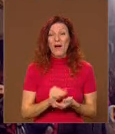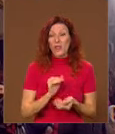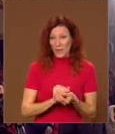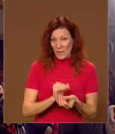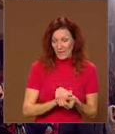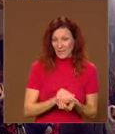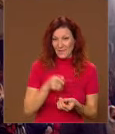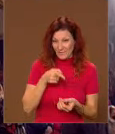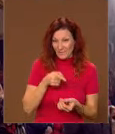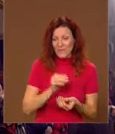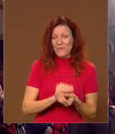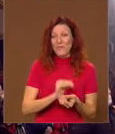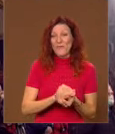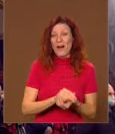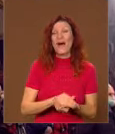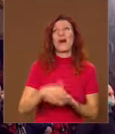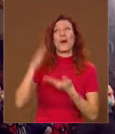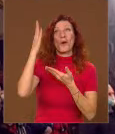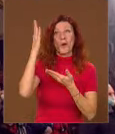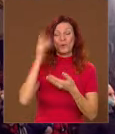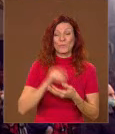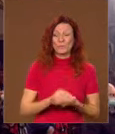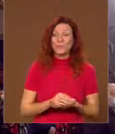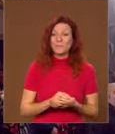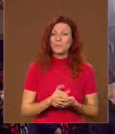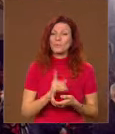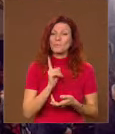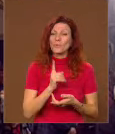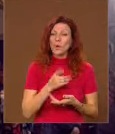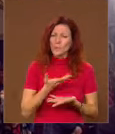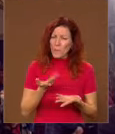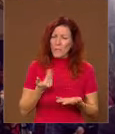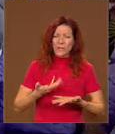стопанинът, този, който кани всички на своята трапеза,